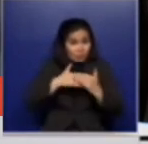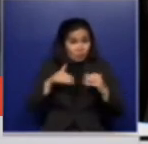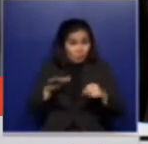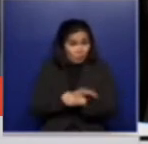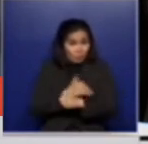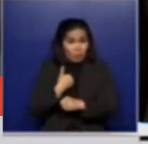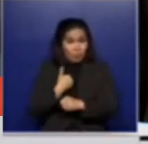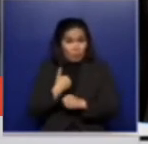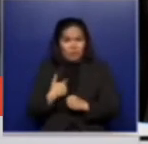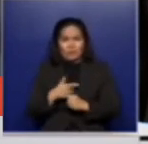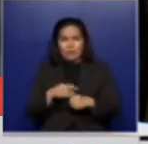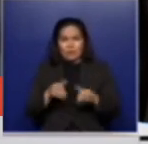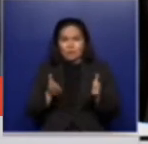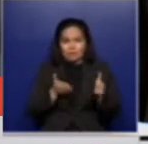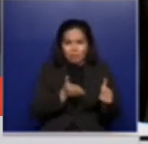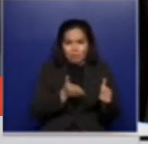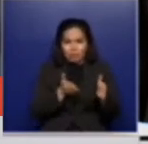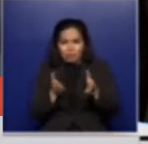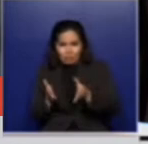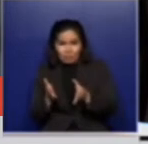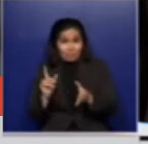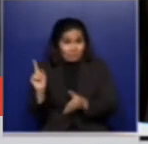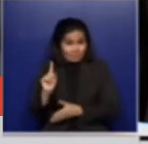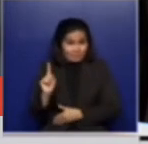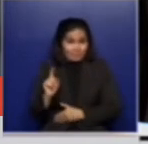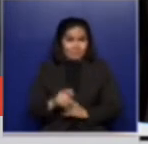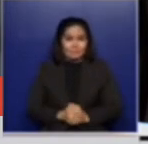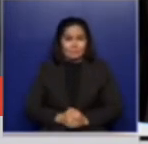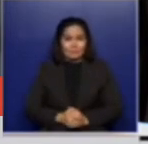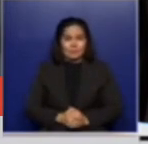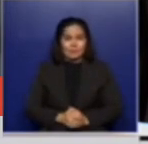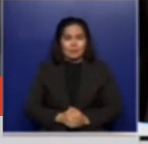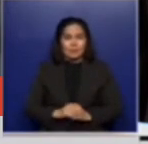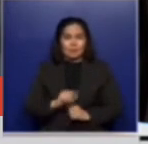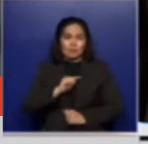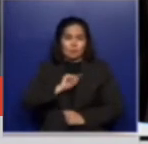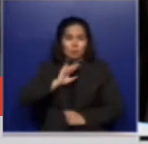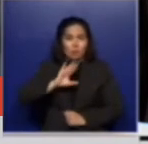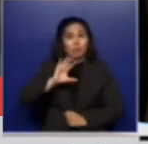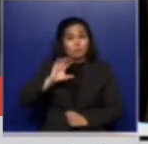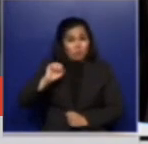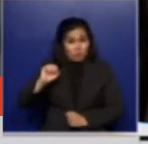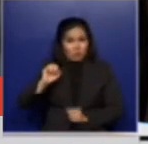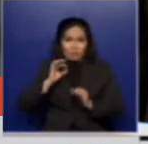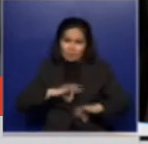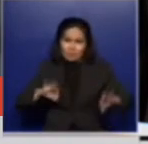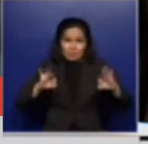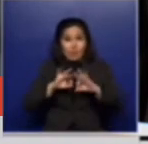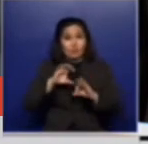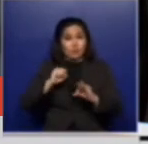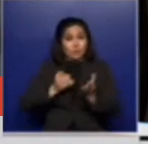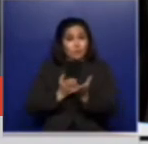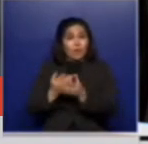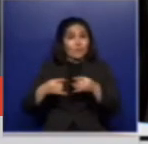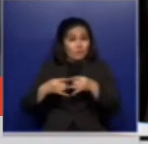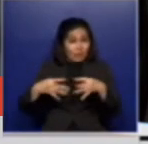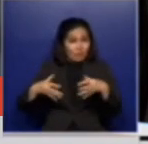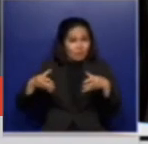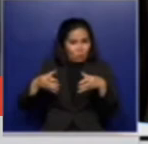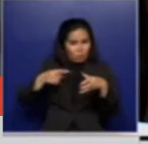หรือกลุ่มใดกลุ่มหนึ่งอันนี้เป็นเรื่องปกติแล้วโดยเฉพาะฝ่ายค้านนี่เราต้องทำหน้า